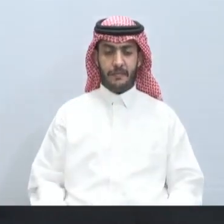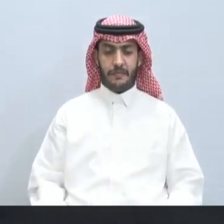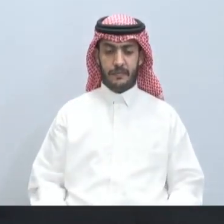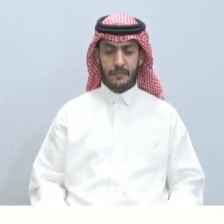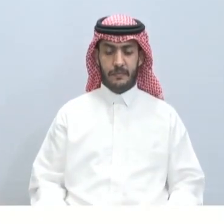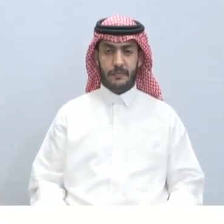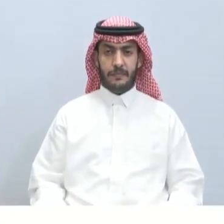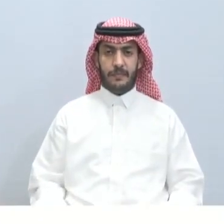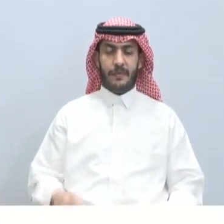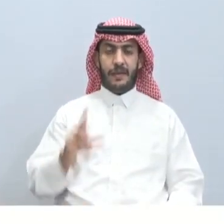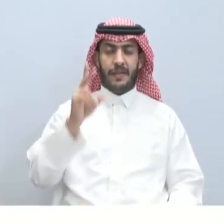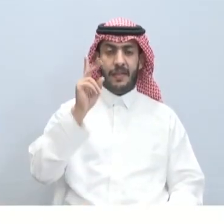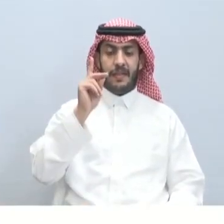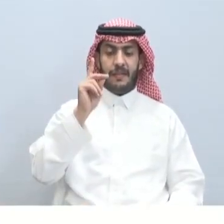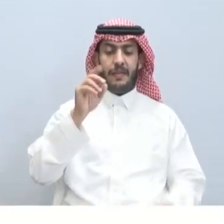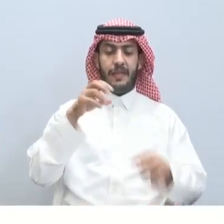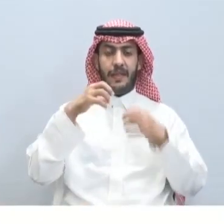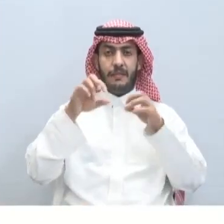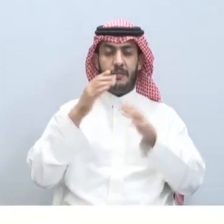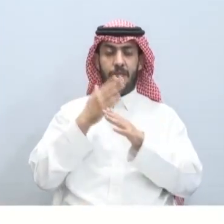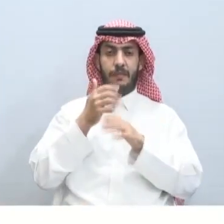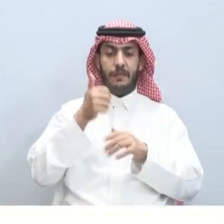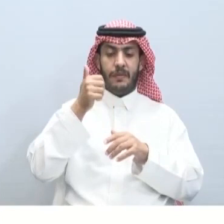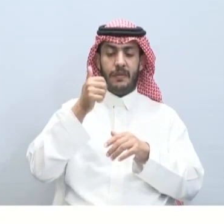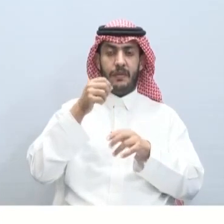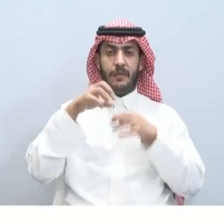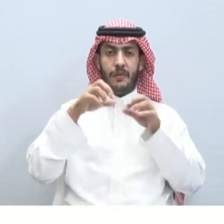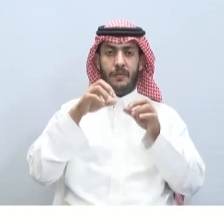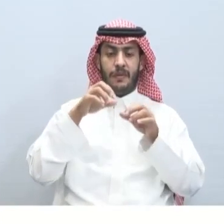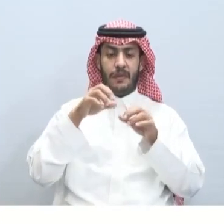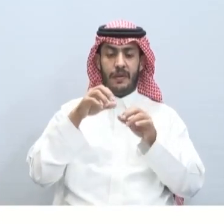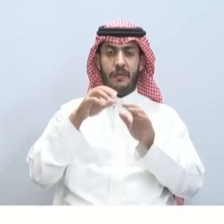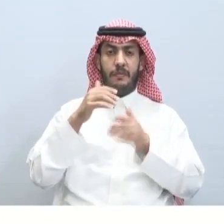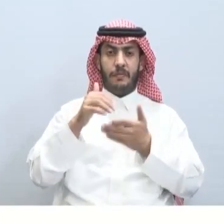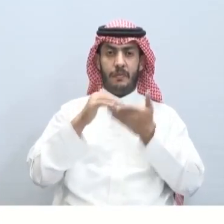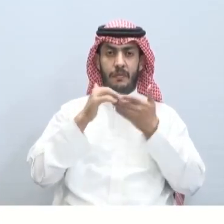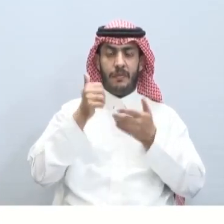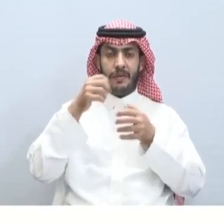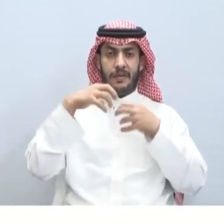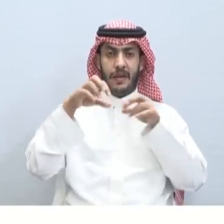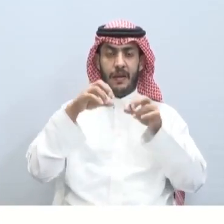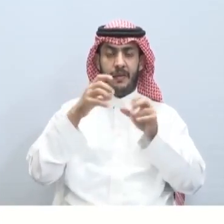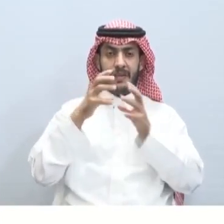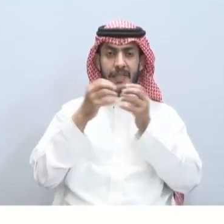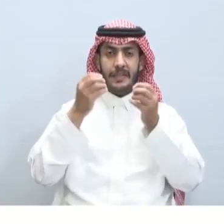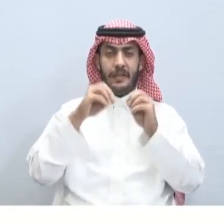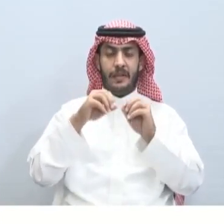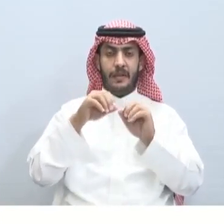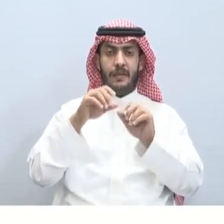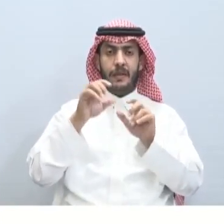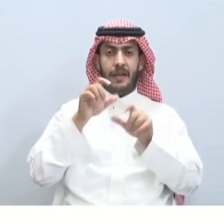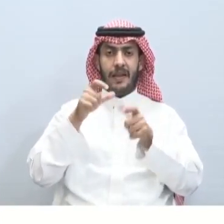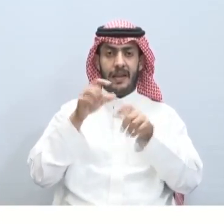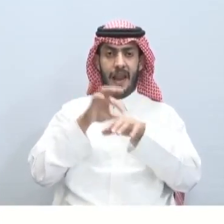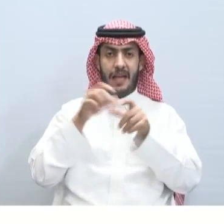الشريحه ايضا التقسيم من الاسباب التي تجعلنا نقسم السوق يساعدنا التقسيم المفصل للشرائح السوقيه على